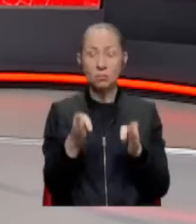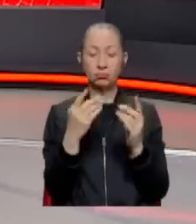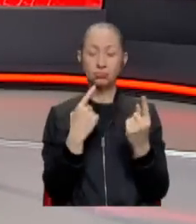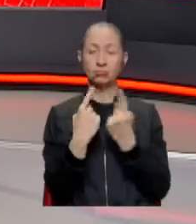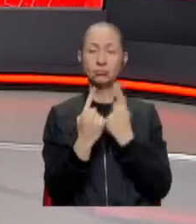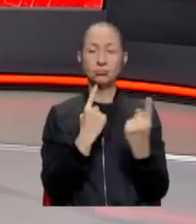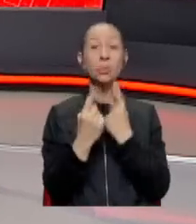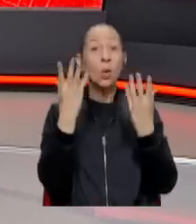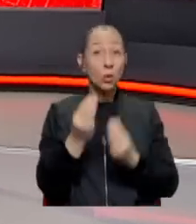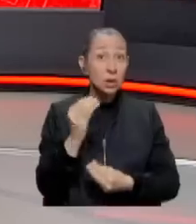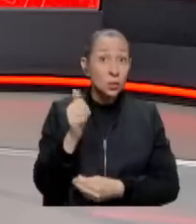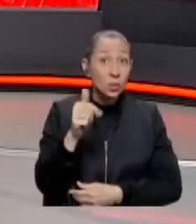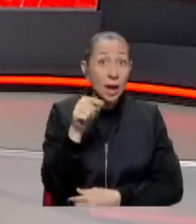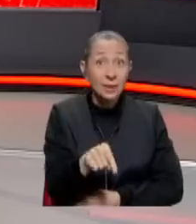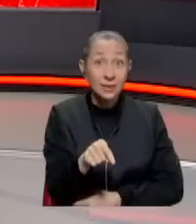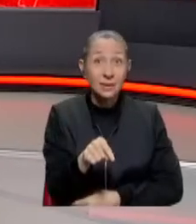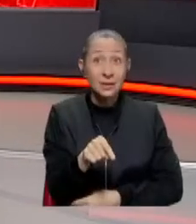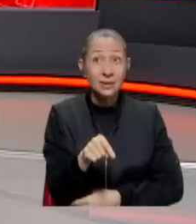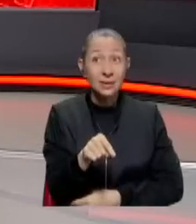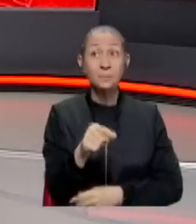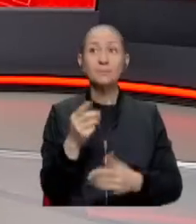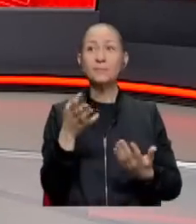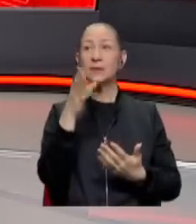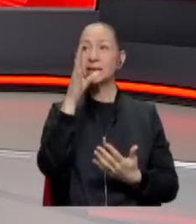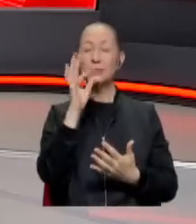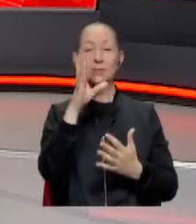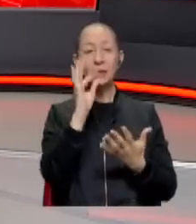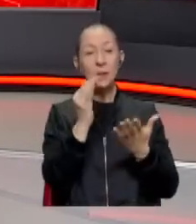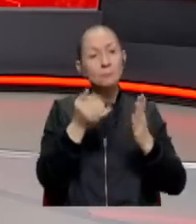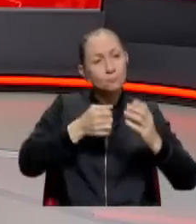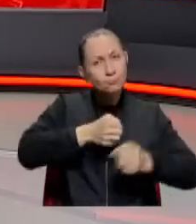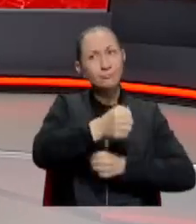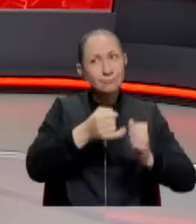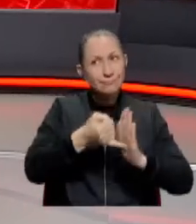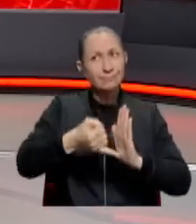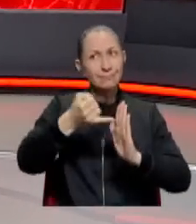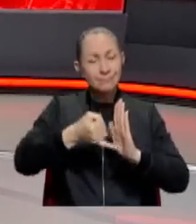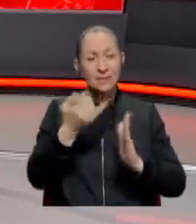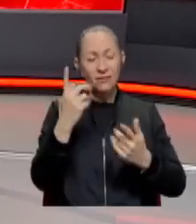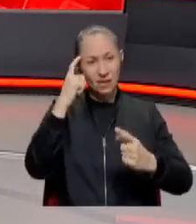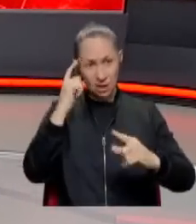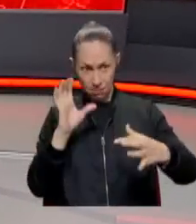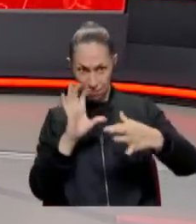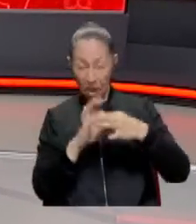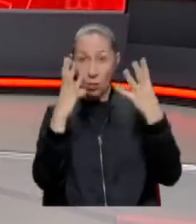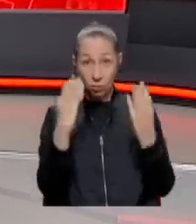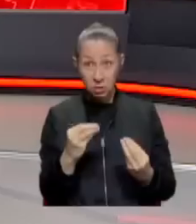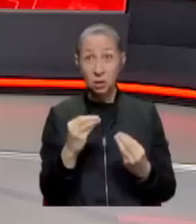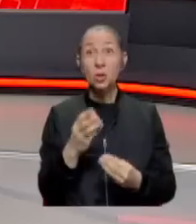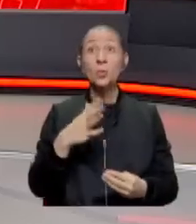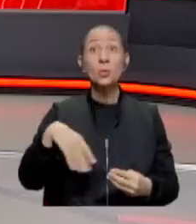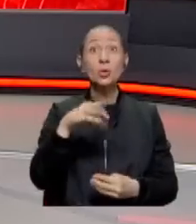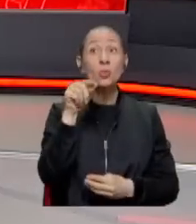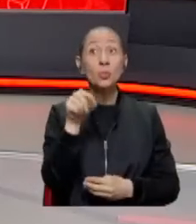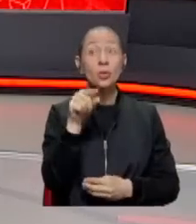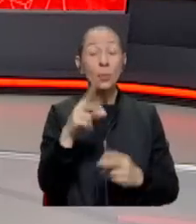konuşulacağı günler olacak Kim kimi nasıl ikna edecek ya da bir Fikir Birliği mi oluşacak Bütün